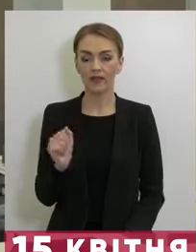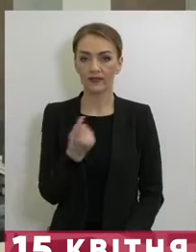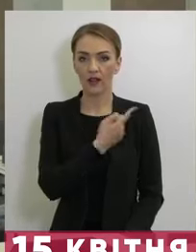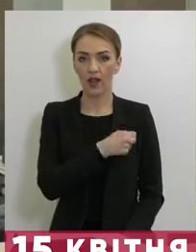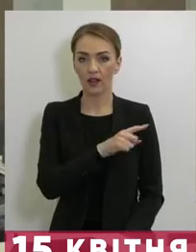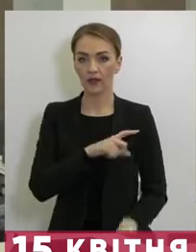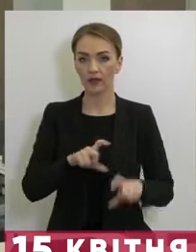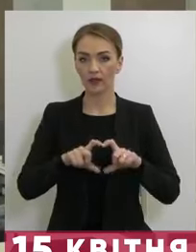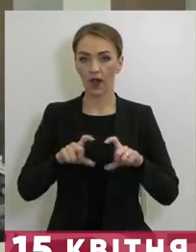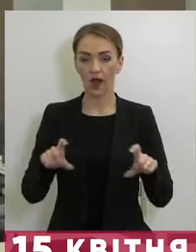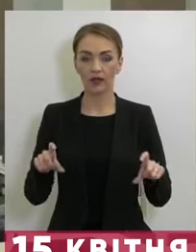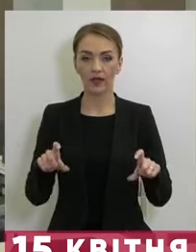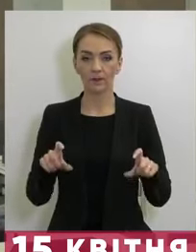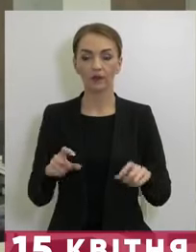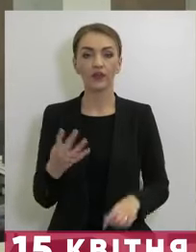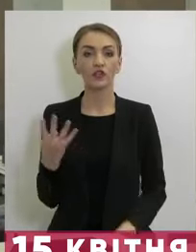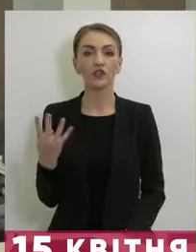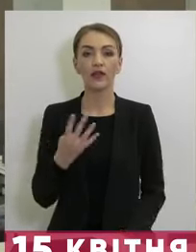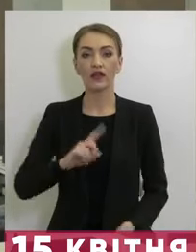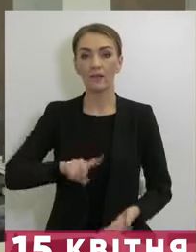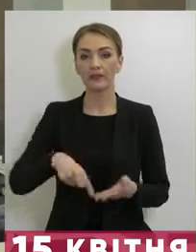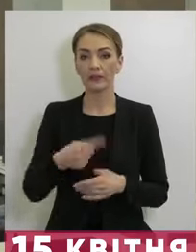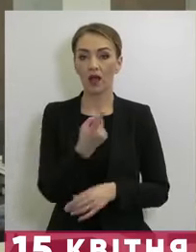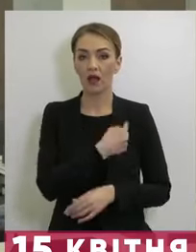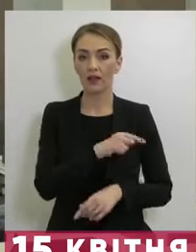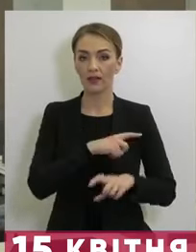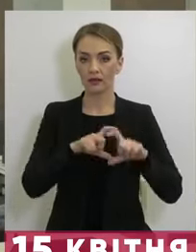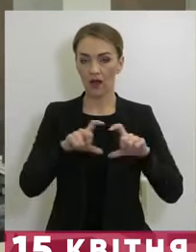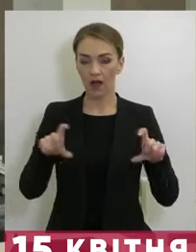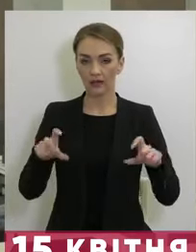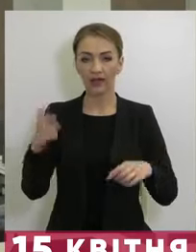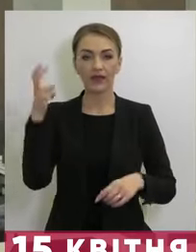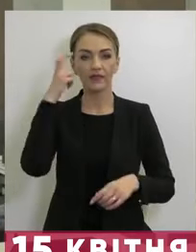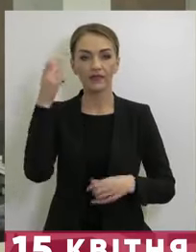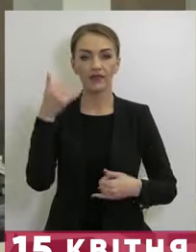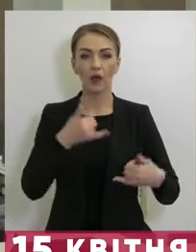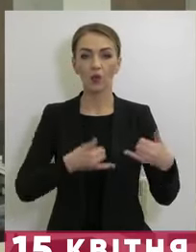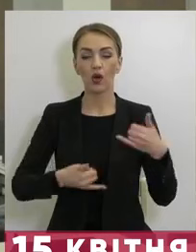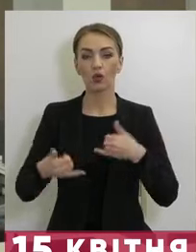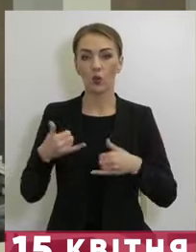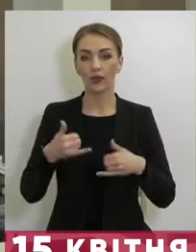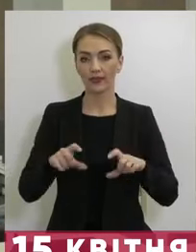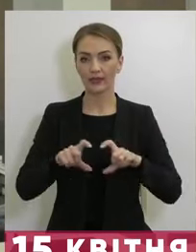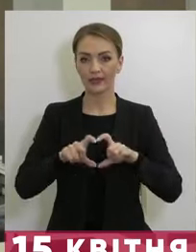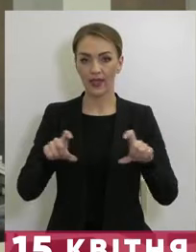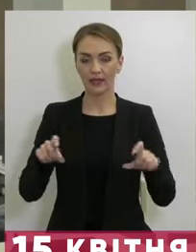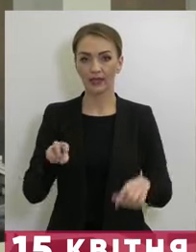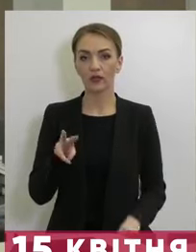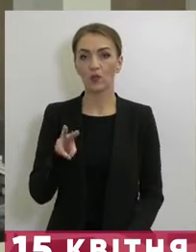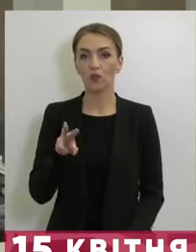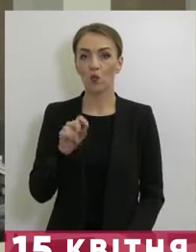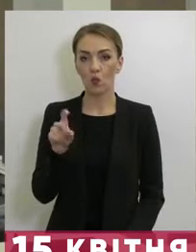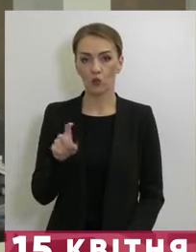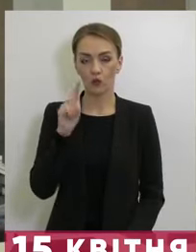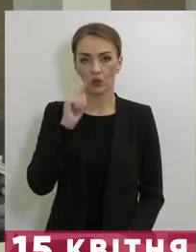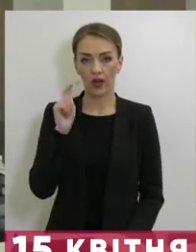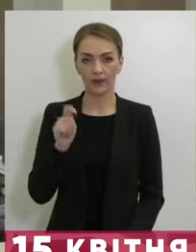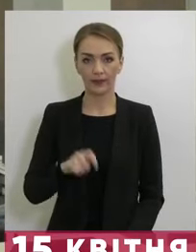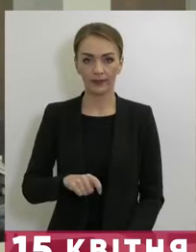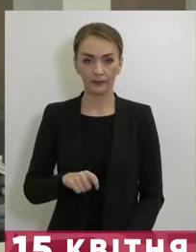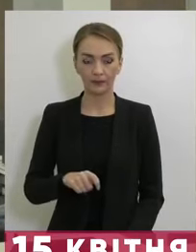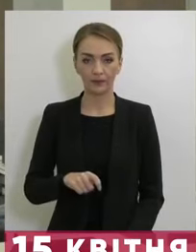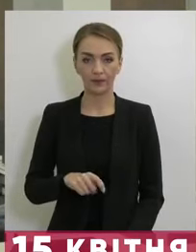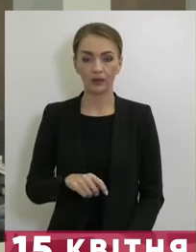лікарня, 4-та міська лікарня, Київський лабораторний центр МОЗ України.